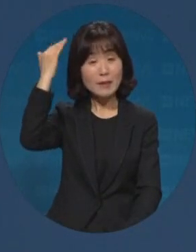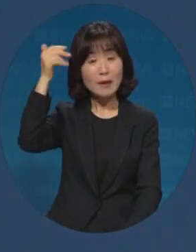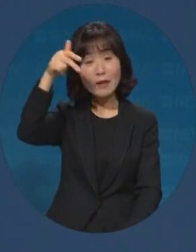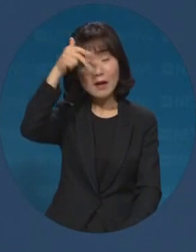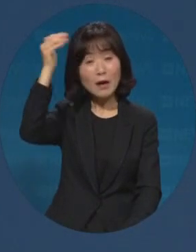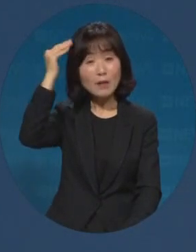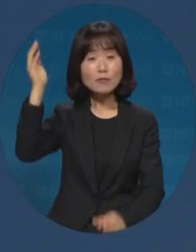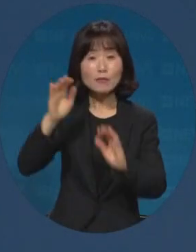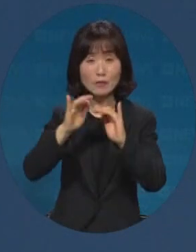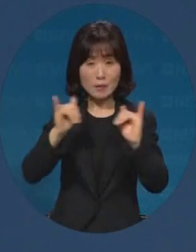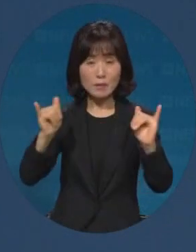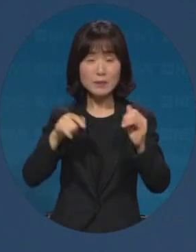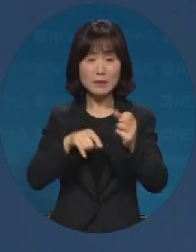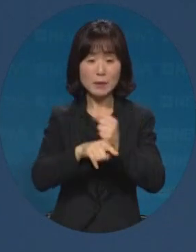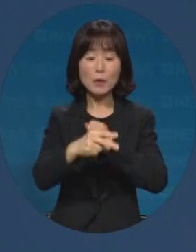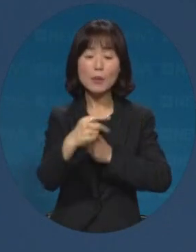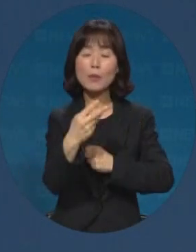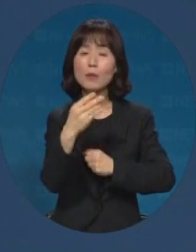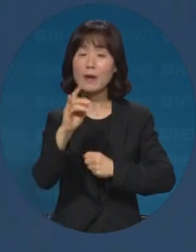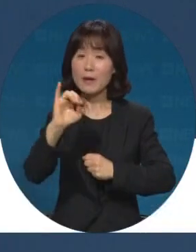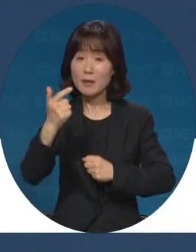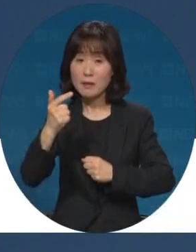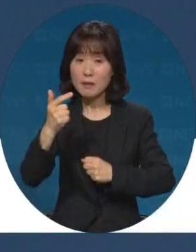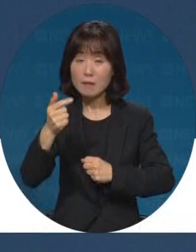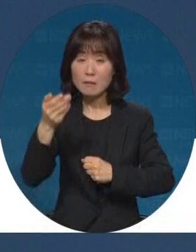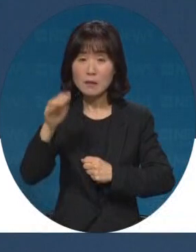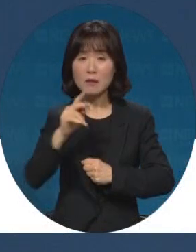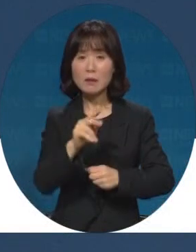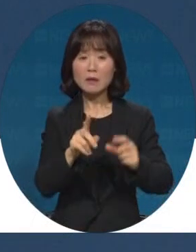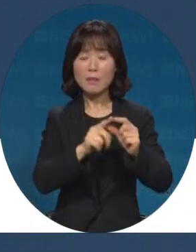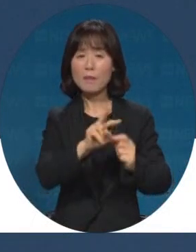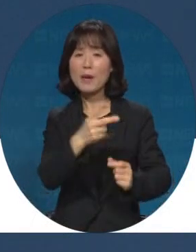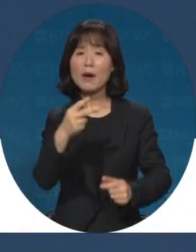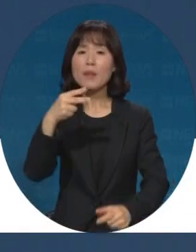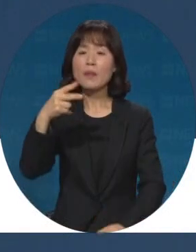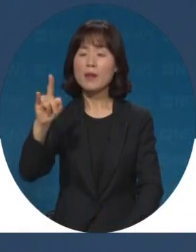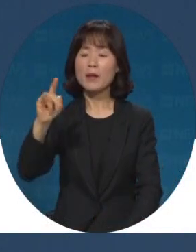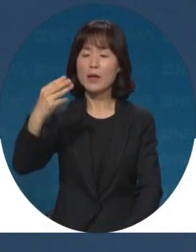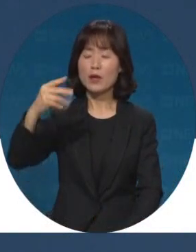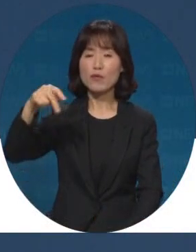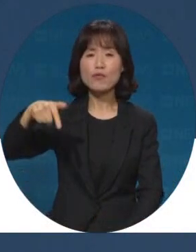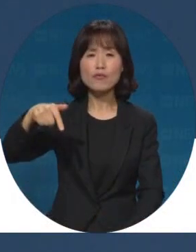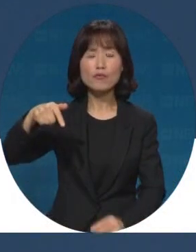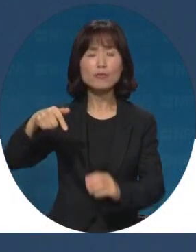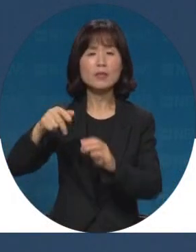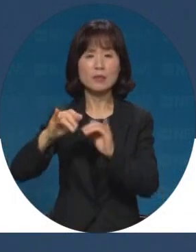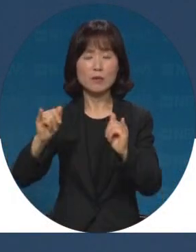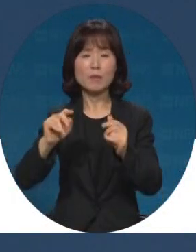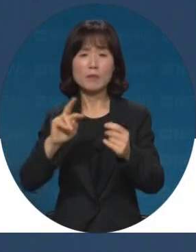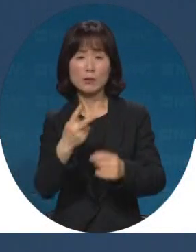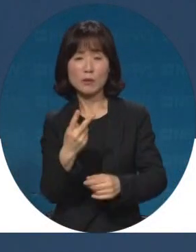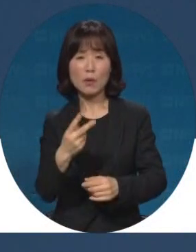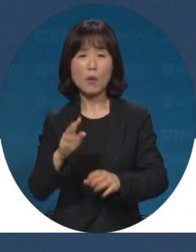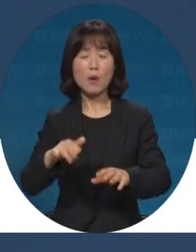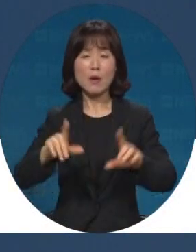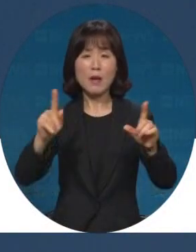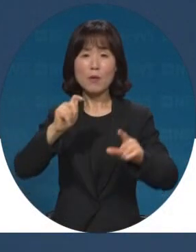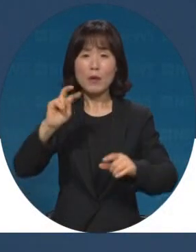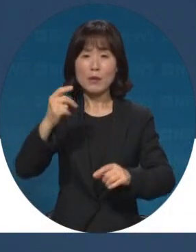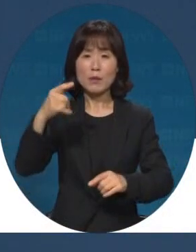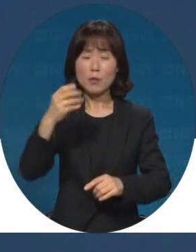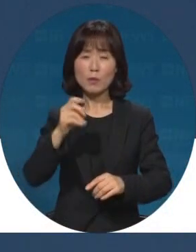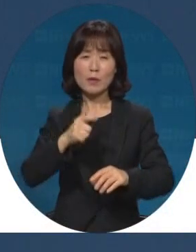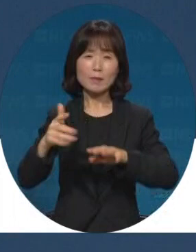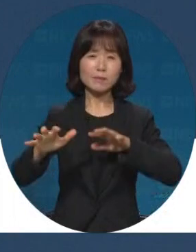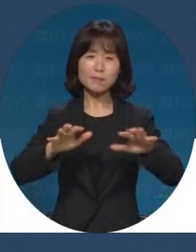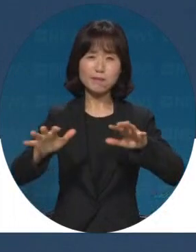반도 사람들을 하는데요이를 대륙이라는 단어로 변경했다 특히 올해가 관동 대지진이 발생하고 100년이